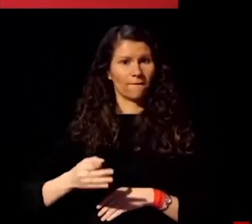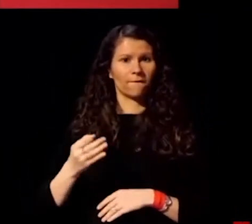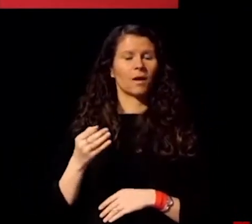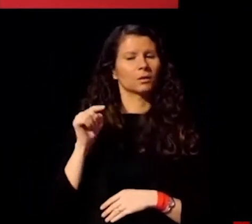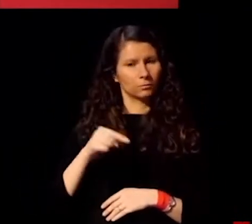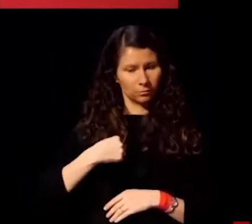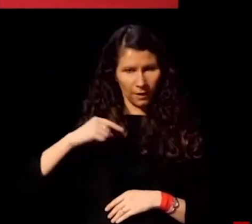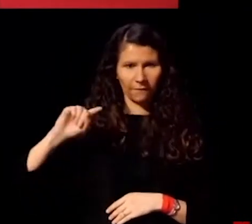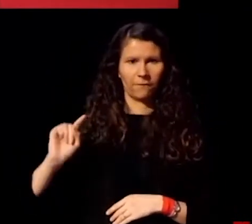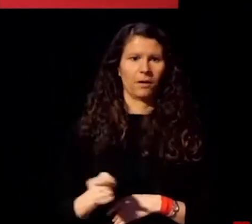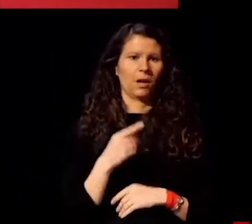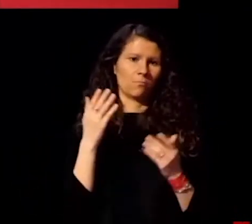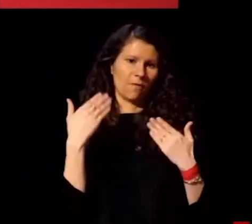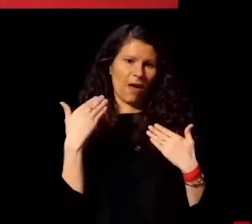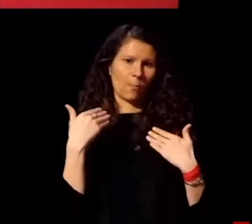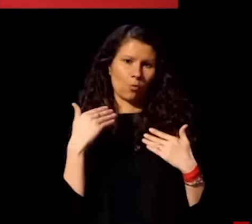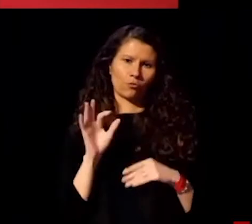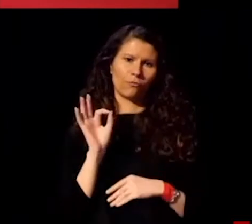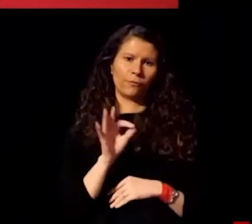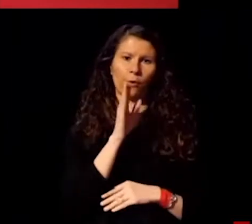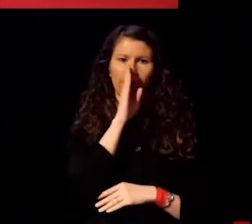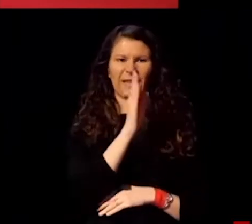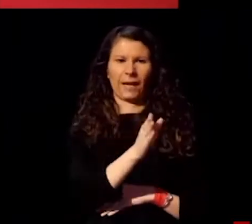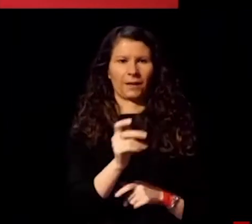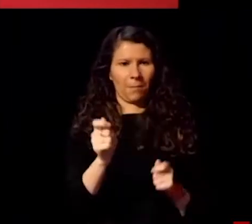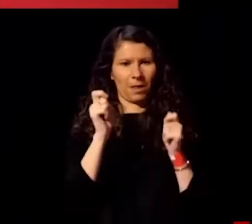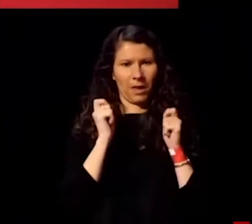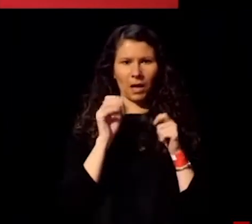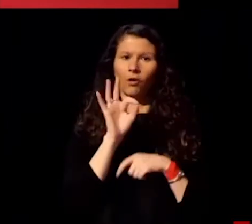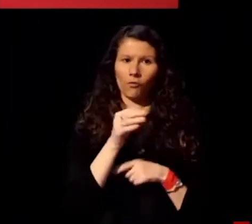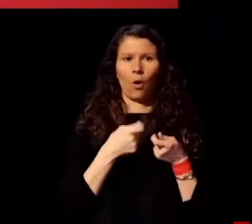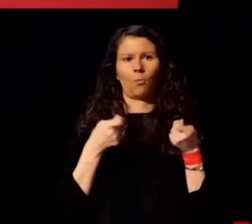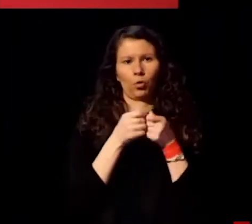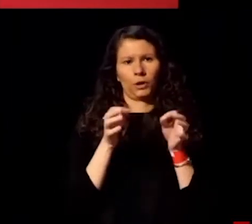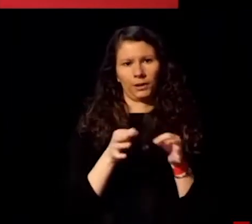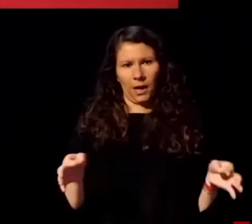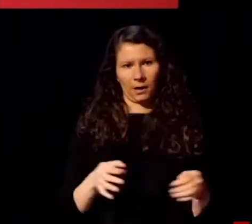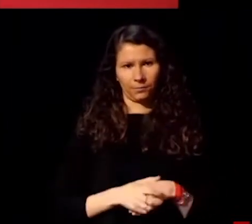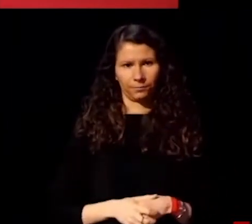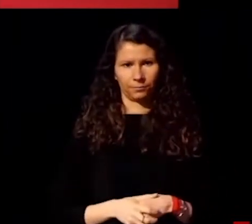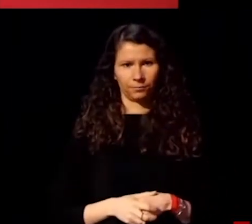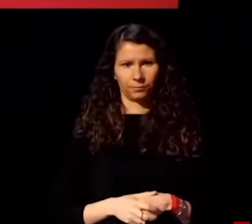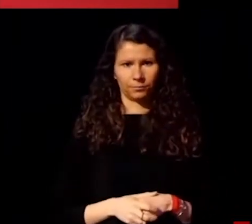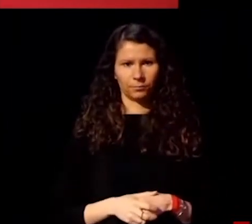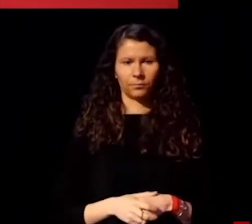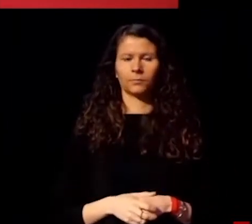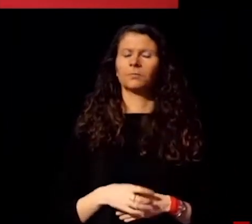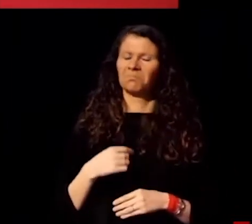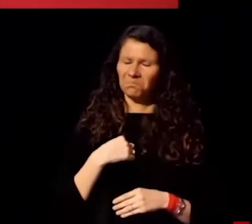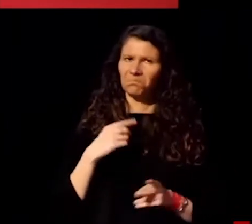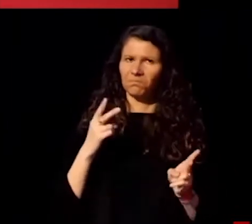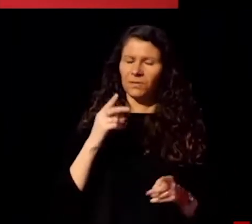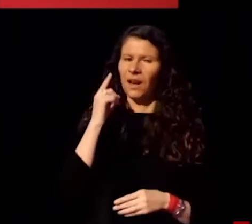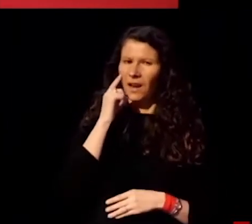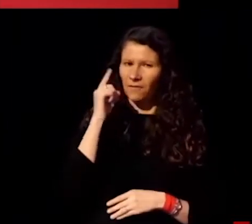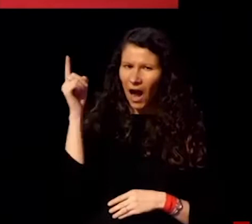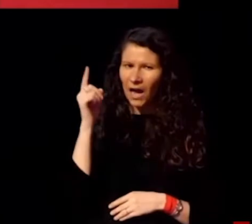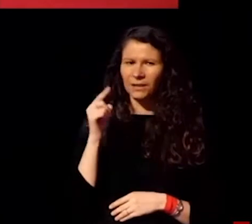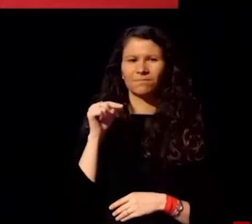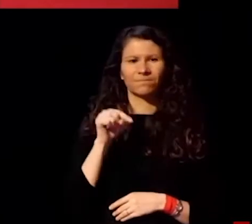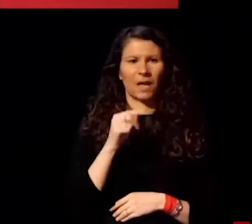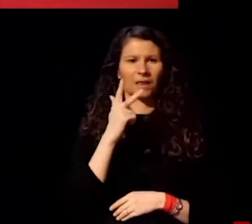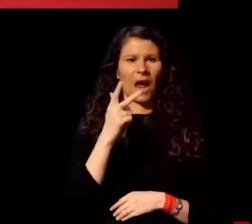erneut um das direktmandat für den bundestag wohl wissend dass drei berliner